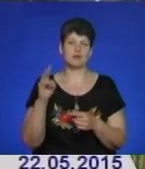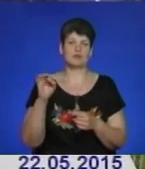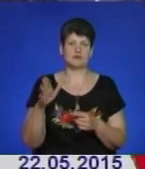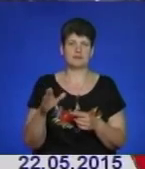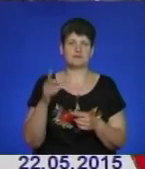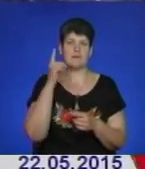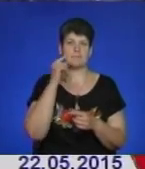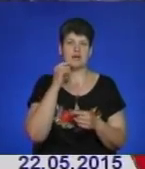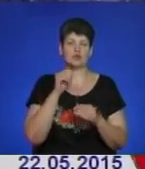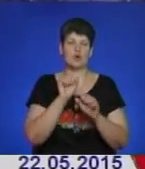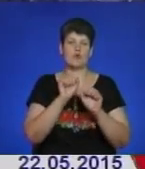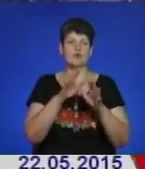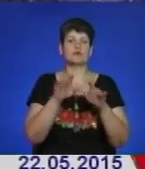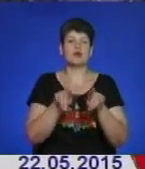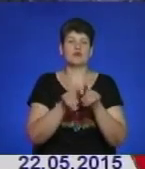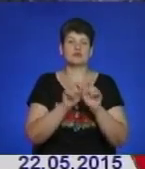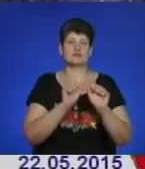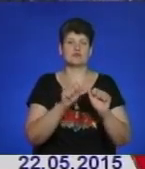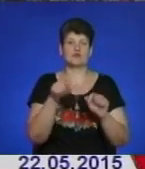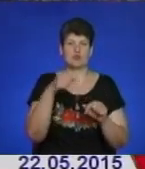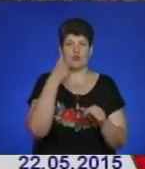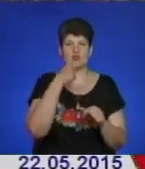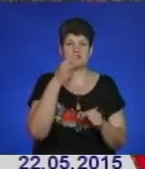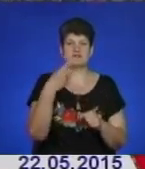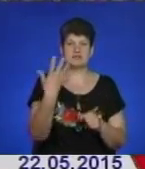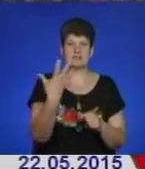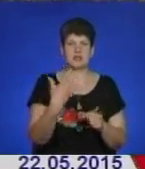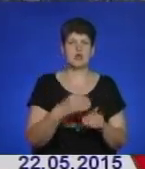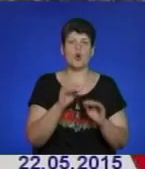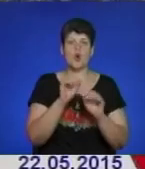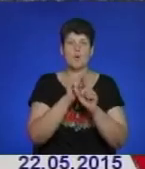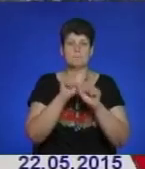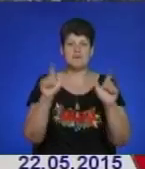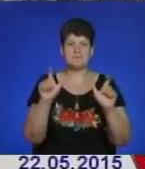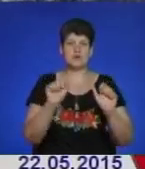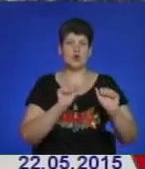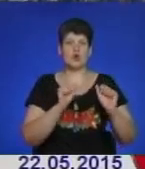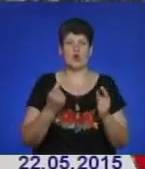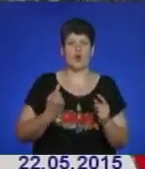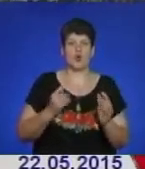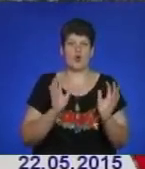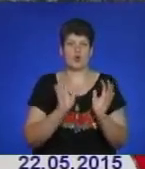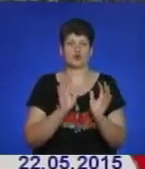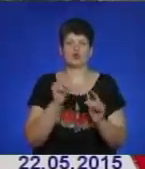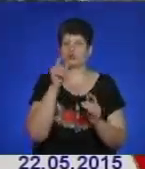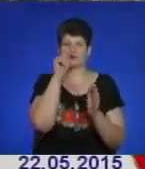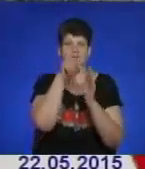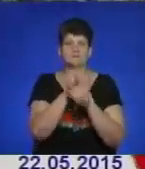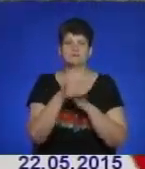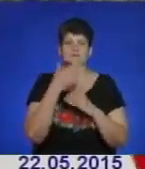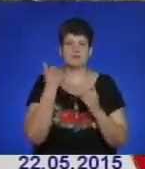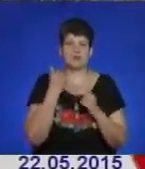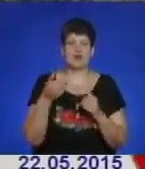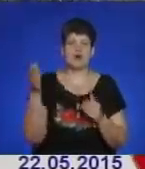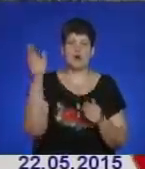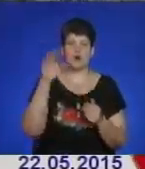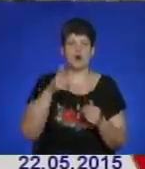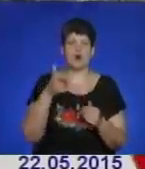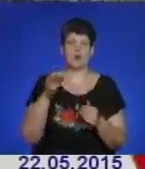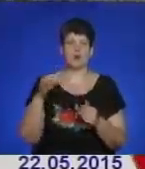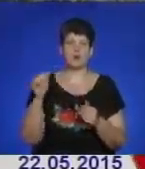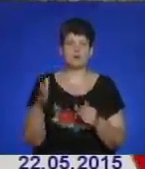Медоборам як заповіднику цього року 25. Об'єкт під охороною від природи люди не втручаються. Гора Гостра, що на околиці